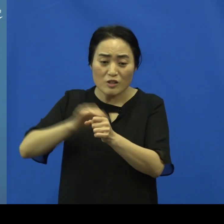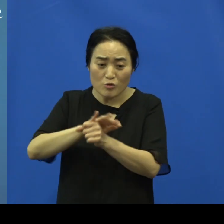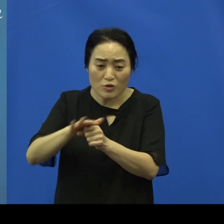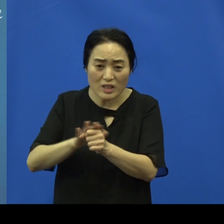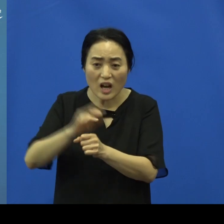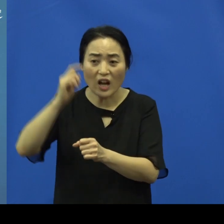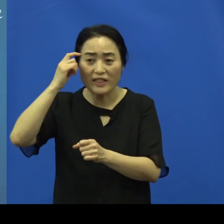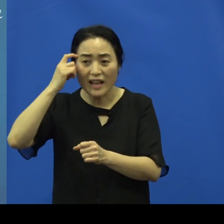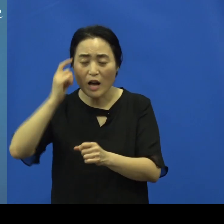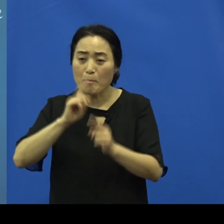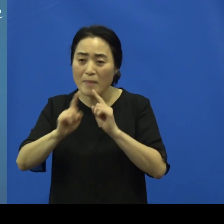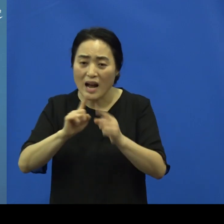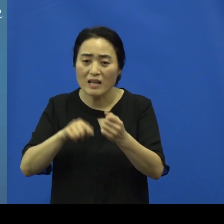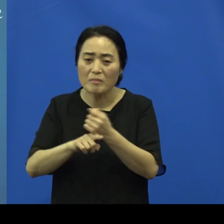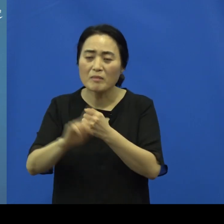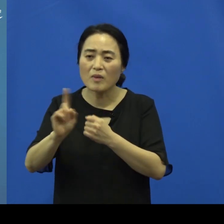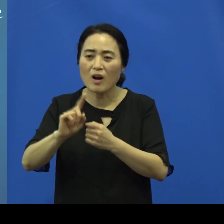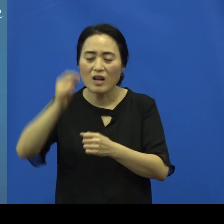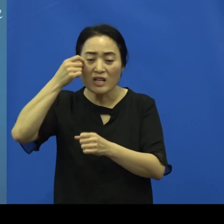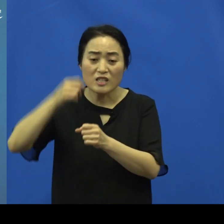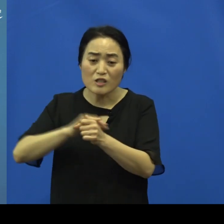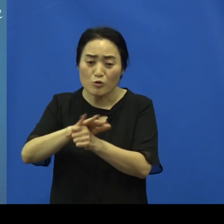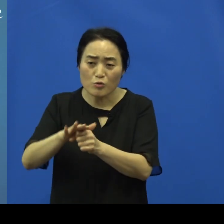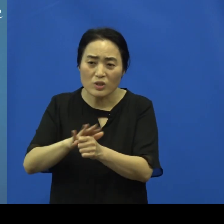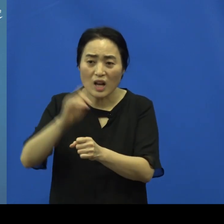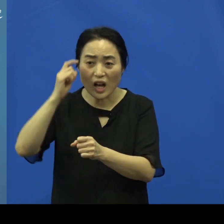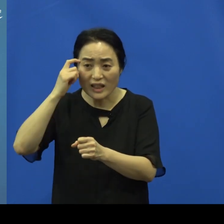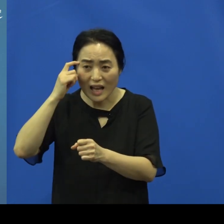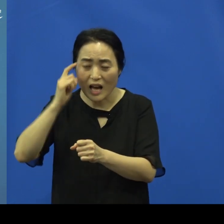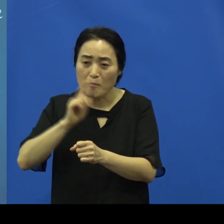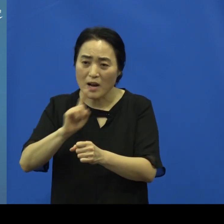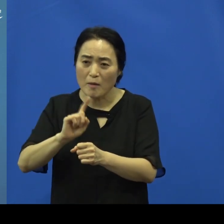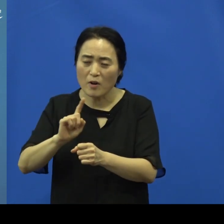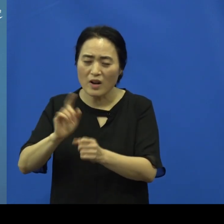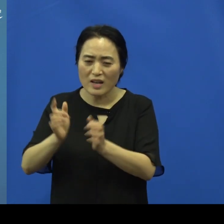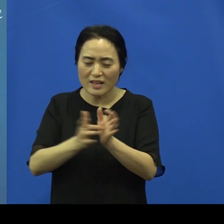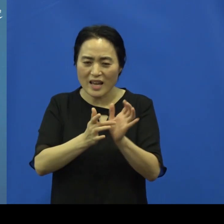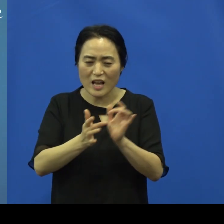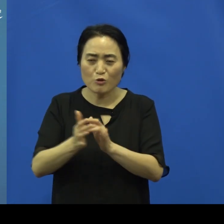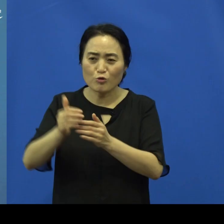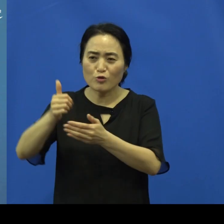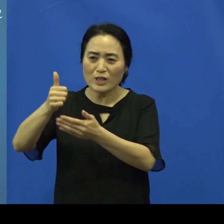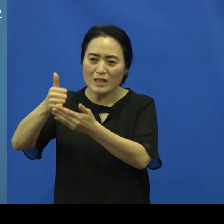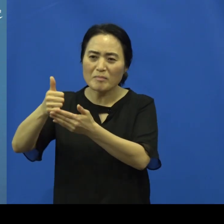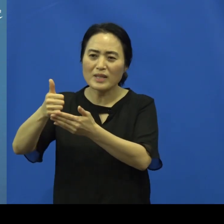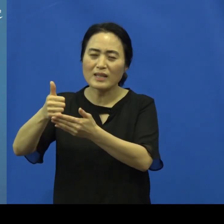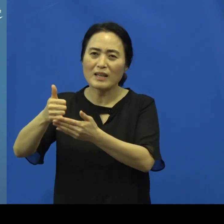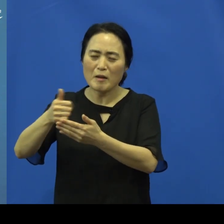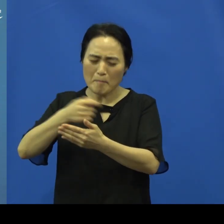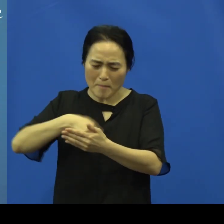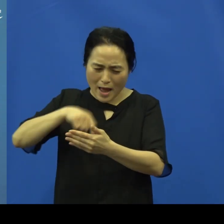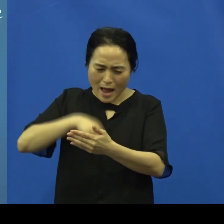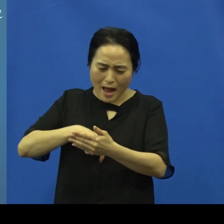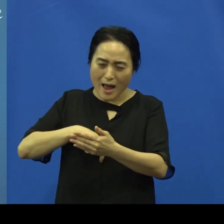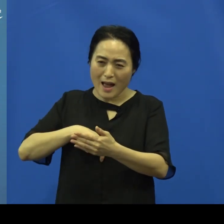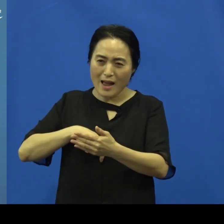여기셨다라고 하는 말을 할 때 그 긍휼히 여기셨다는 말은 예수님의 뱃속 내장이 움직였다.